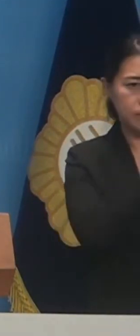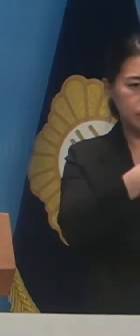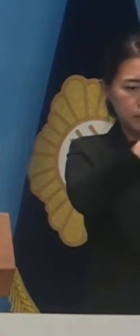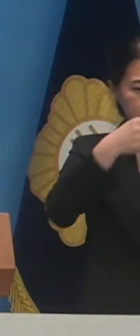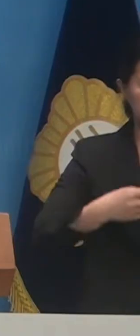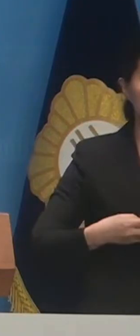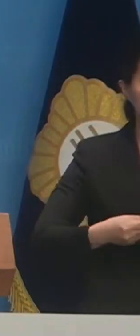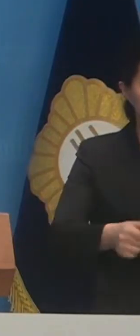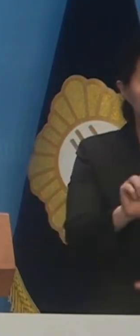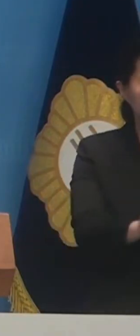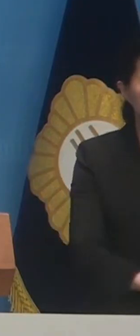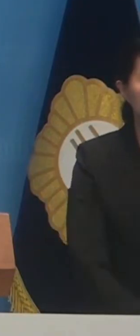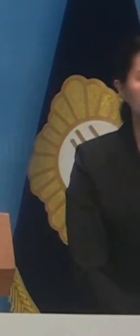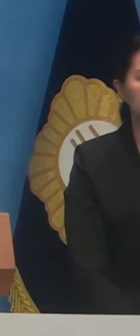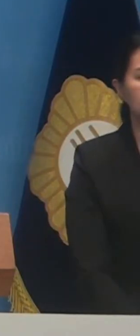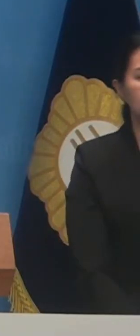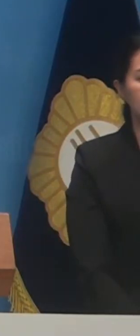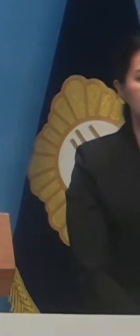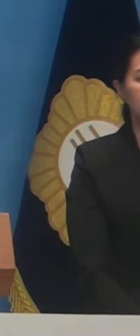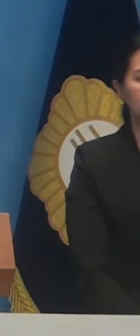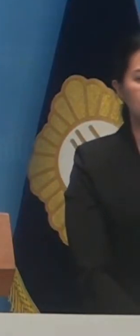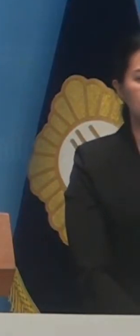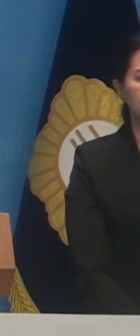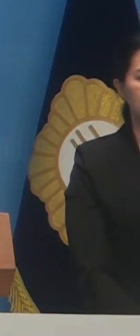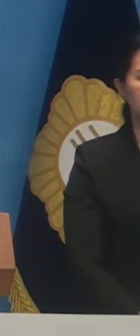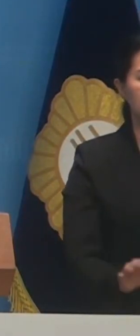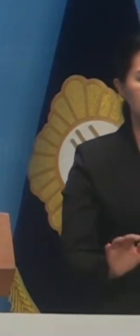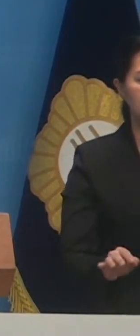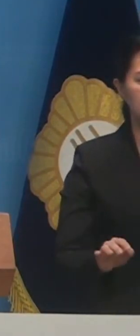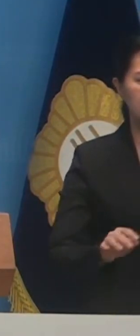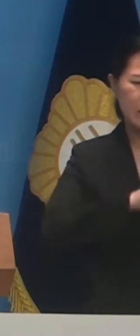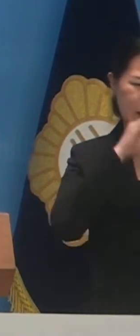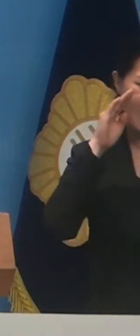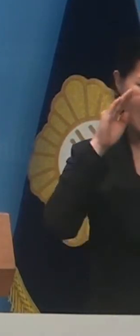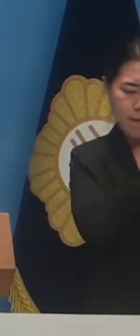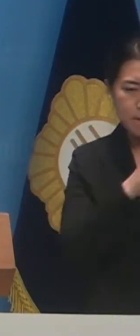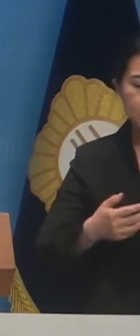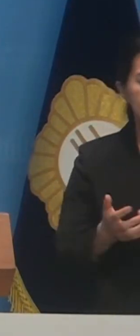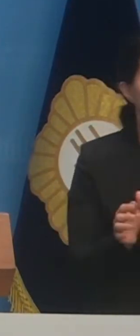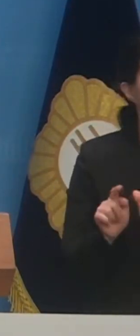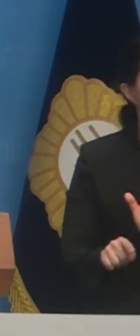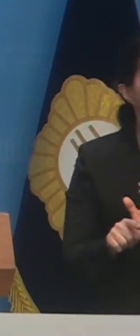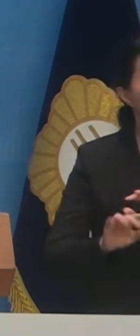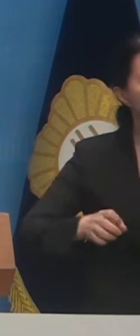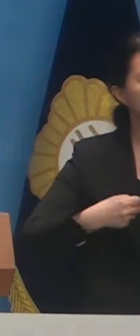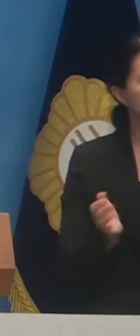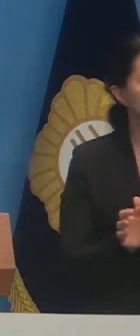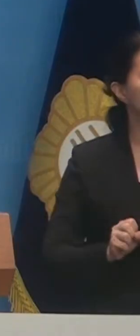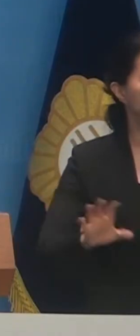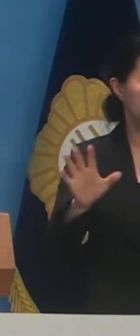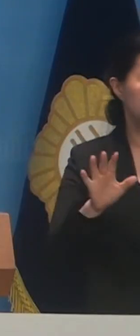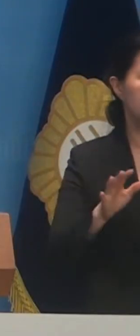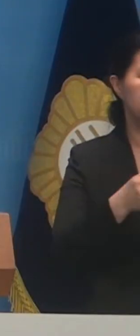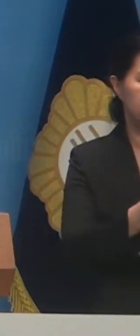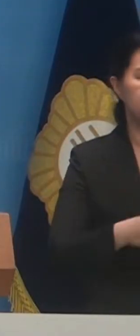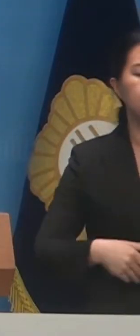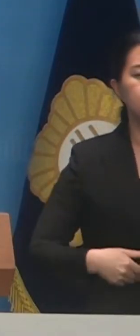하는 핵심 과제는 바로 만악의 본진 위헌정당 국민의힘 해산일